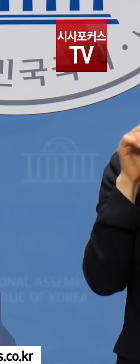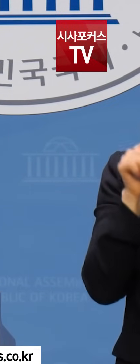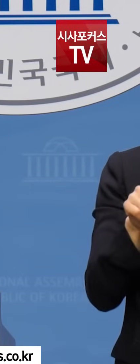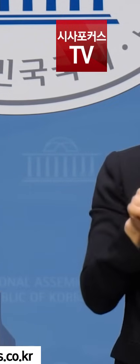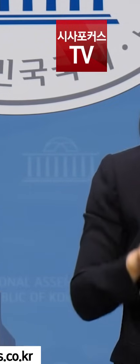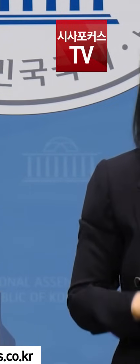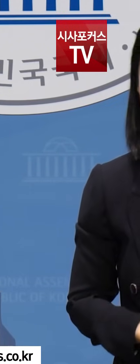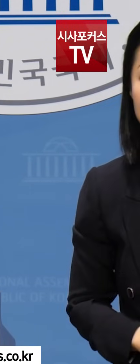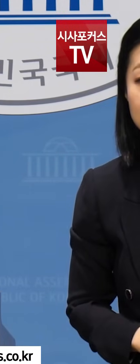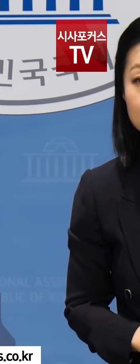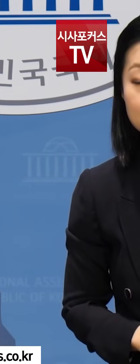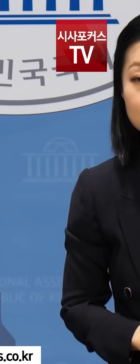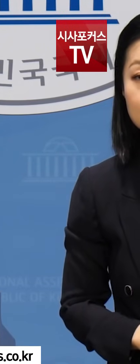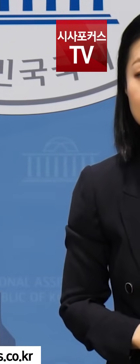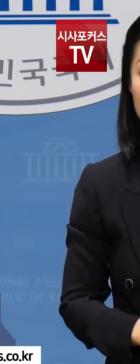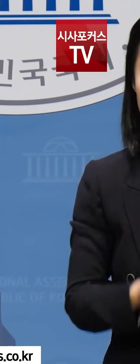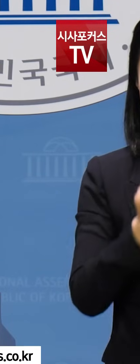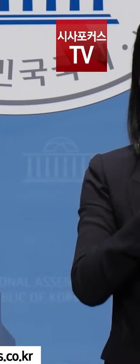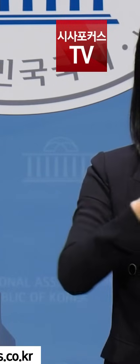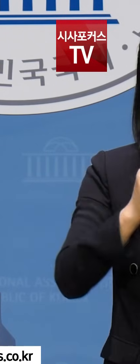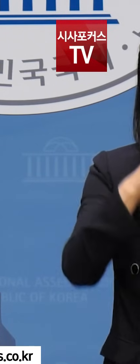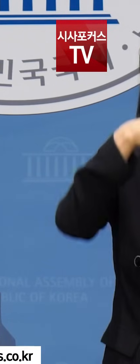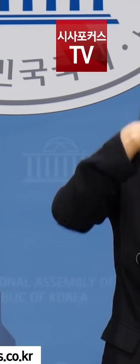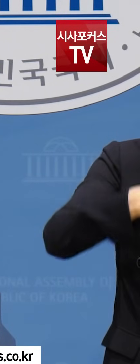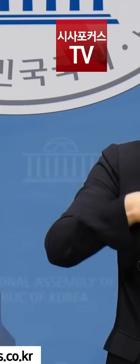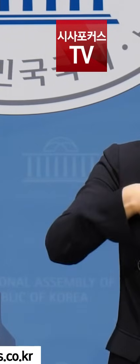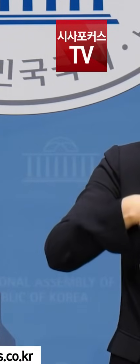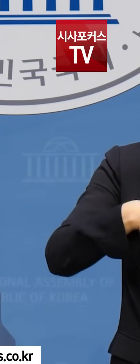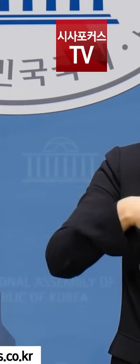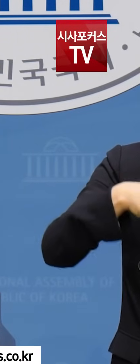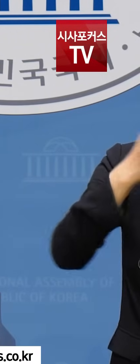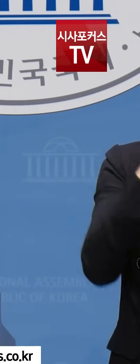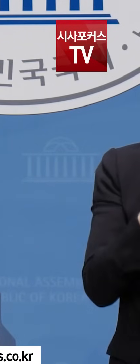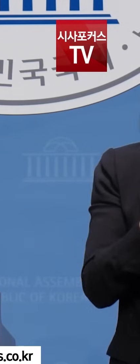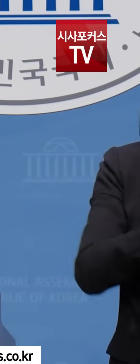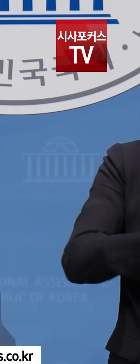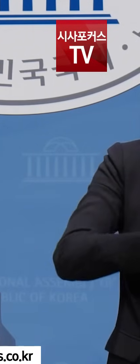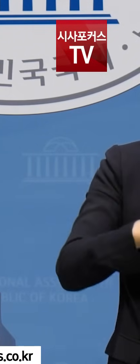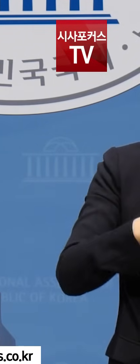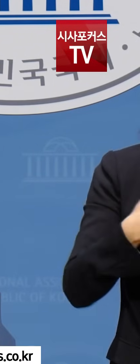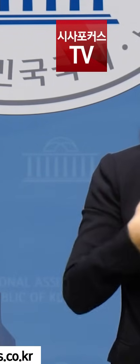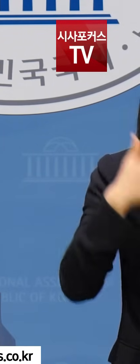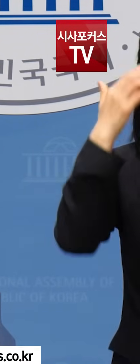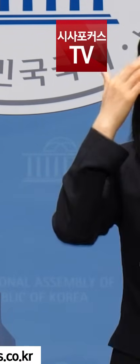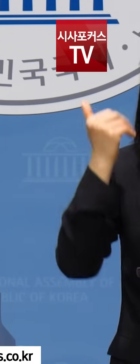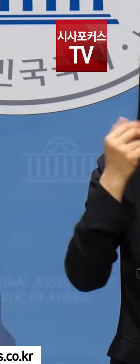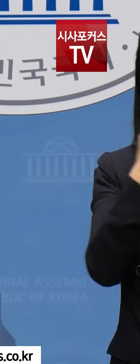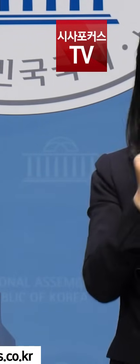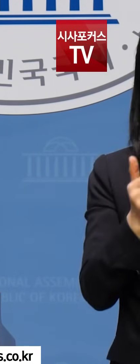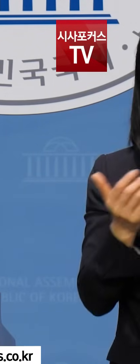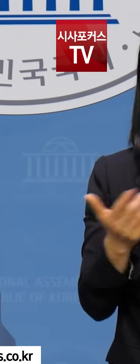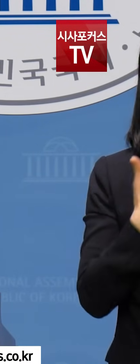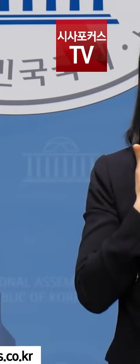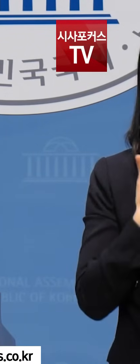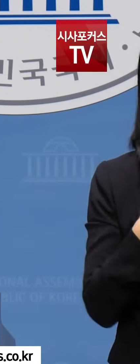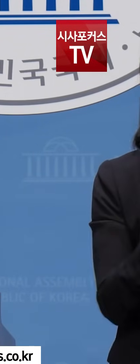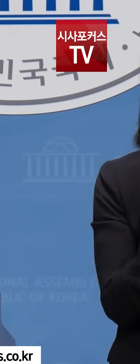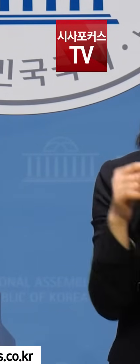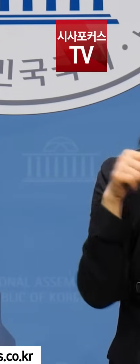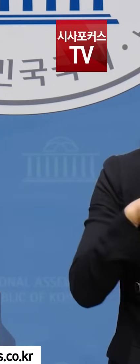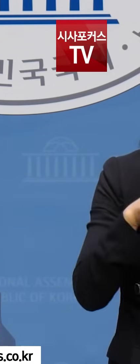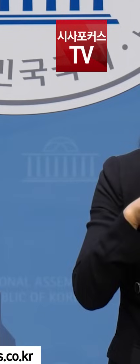저택이었습니다. 이인규 검사가 저술한 이 책이 있습니다. 나는 대한민국의 검사였다라는